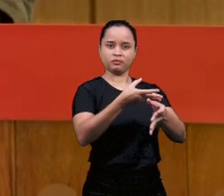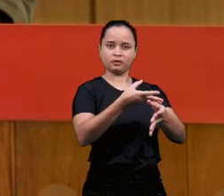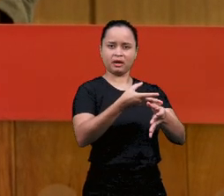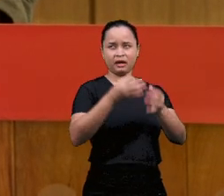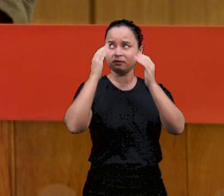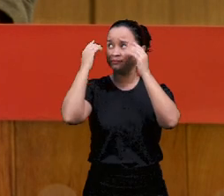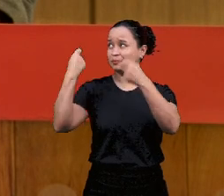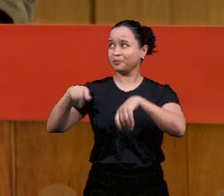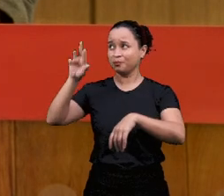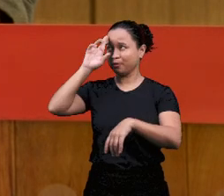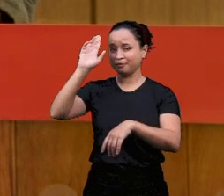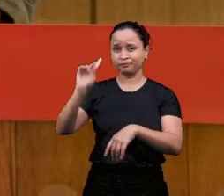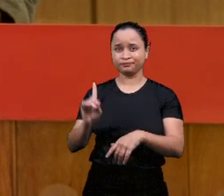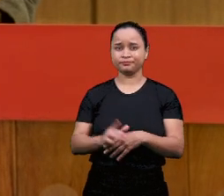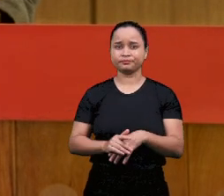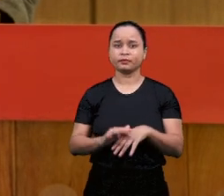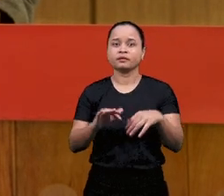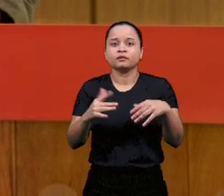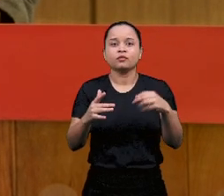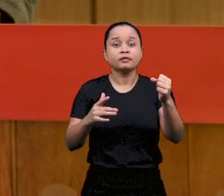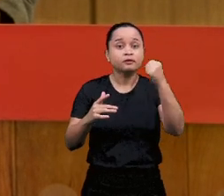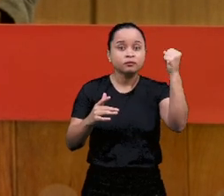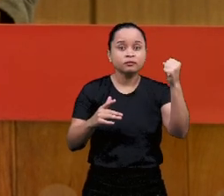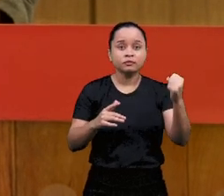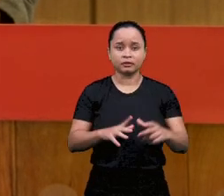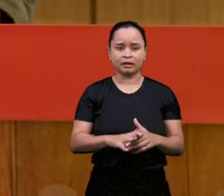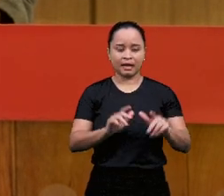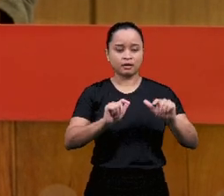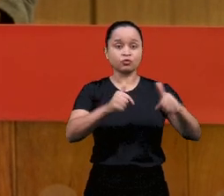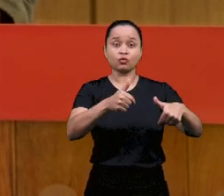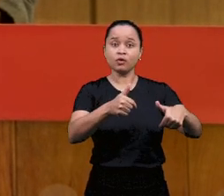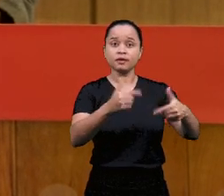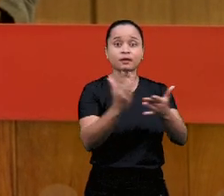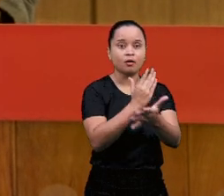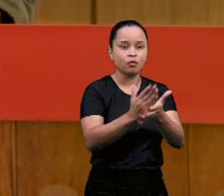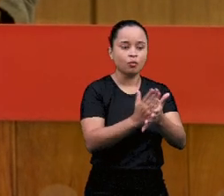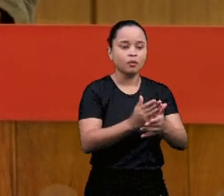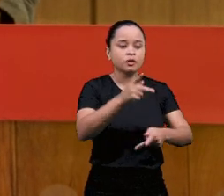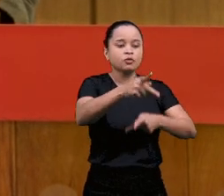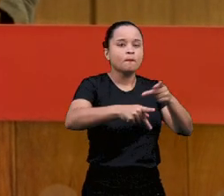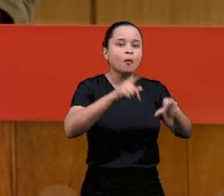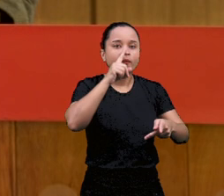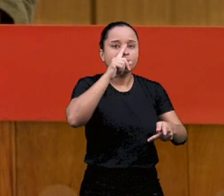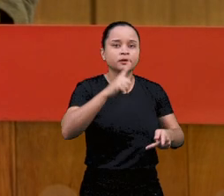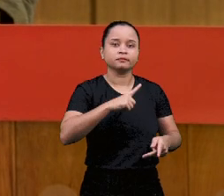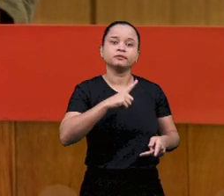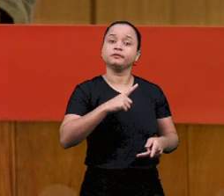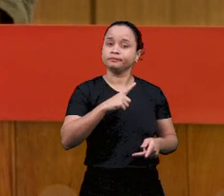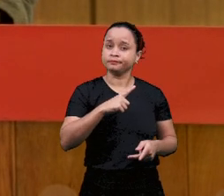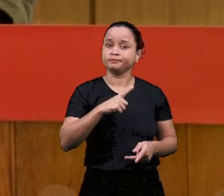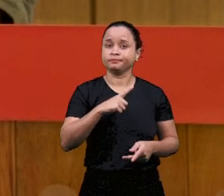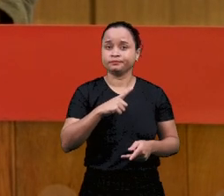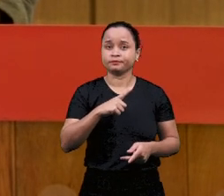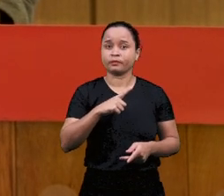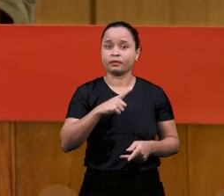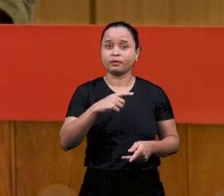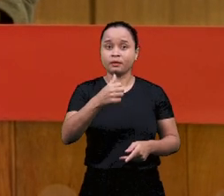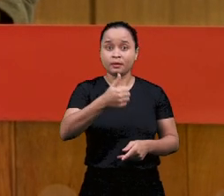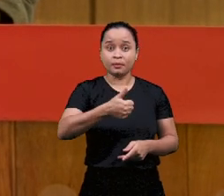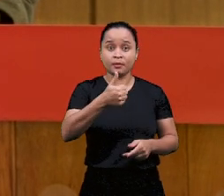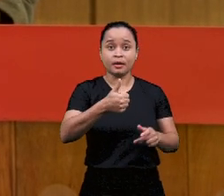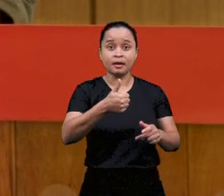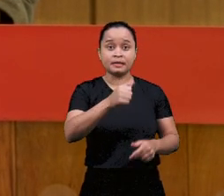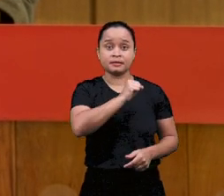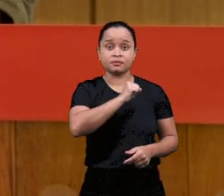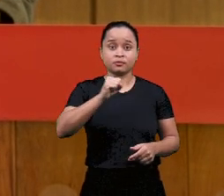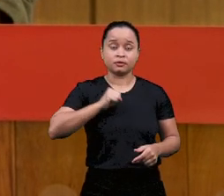des initiatives qui ont mis en danger la vie du peuple. 1 Samuel 14, 24, très bien placé par notre frère. Ce pays,